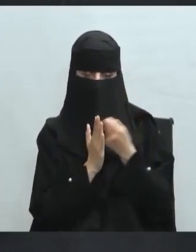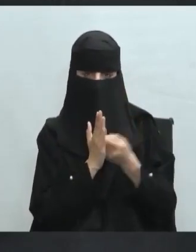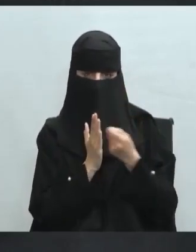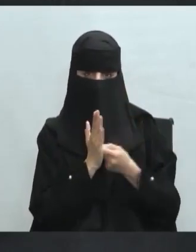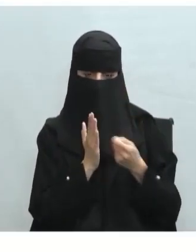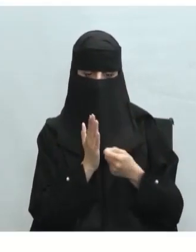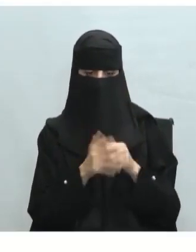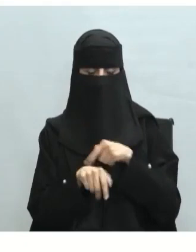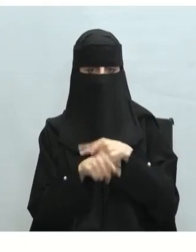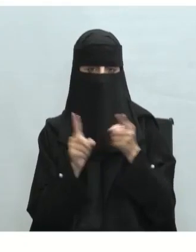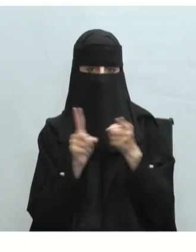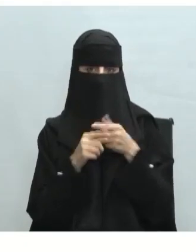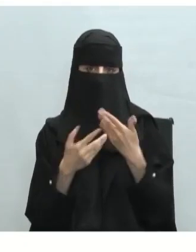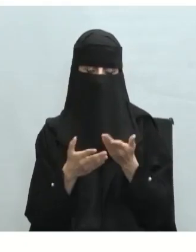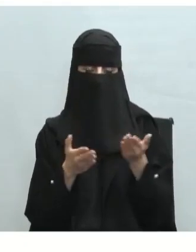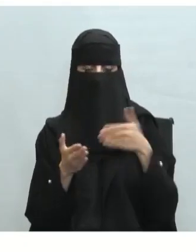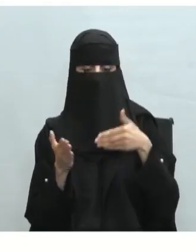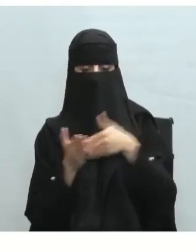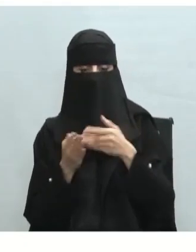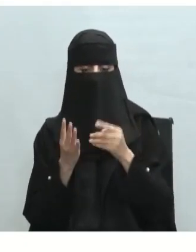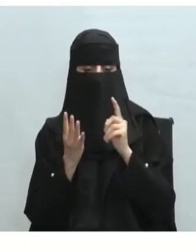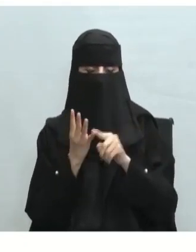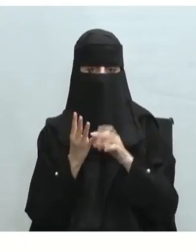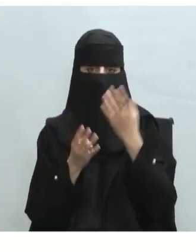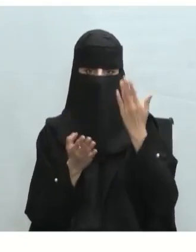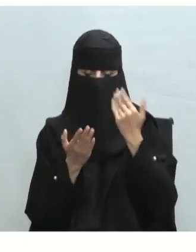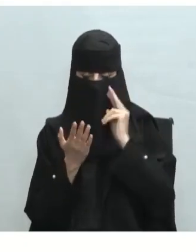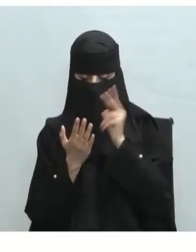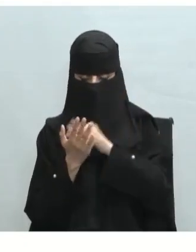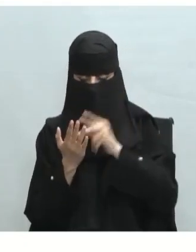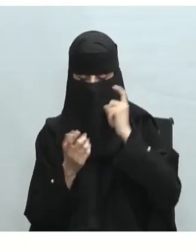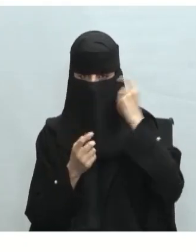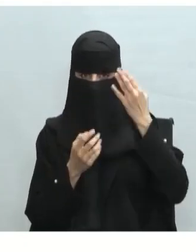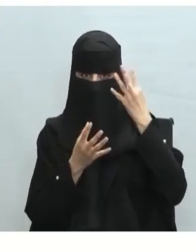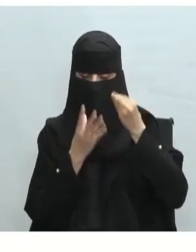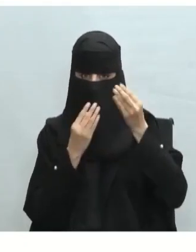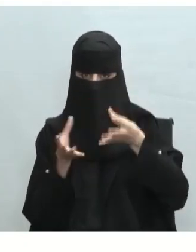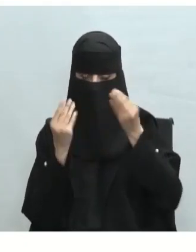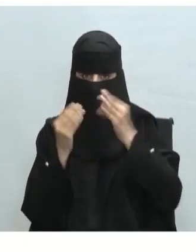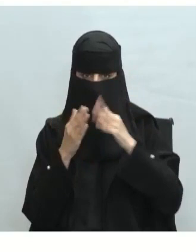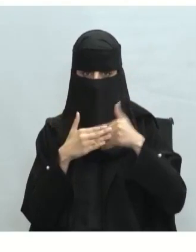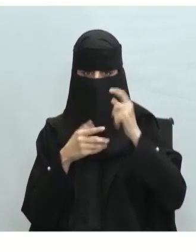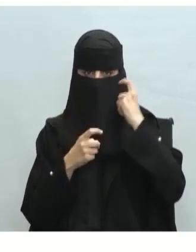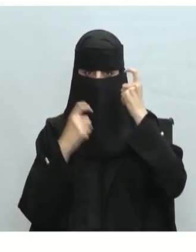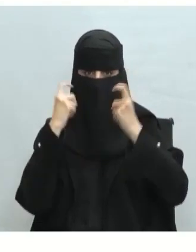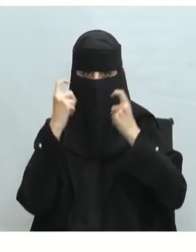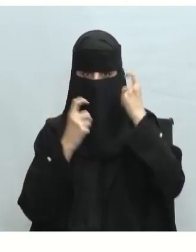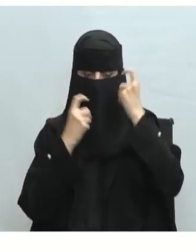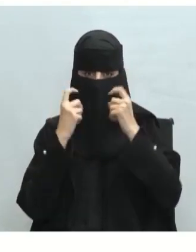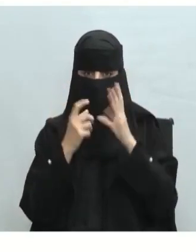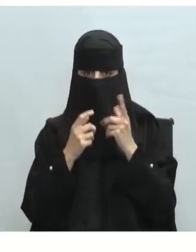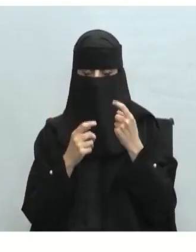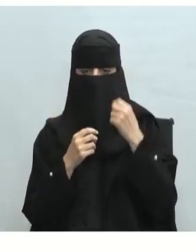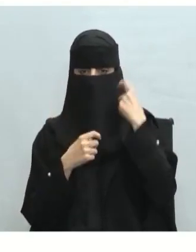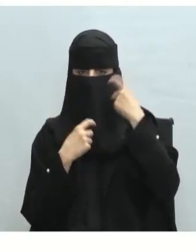الوقت الكافي او الكبير رابعا كون اسئله في ذهنك هنا عن موضوع الكتاب المقصود منها استرجع اغلب